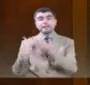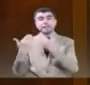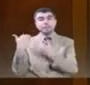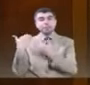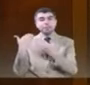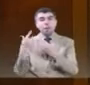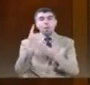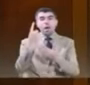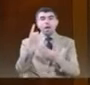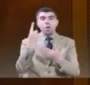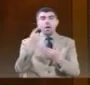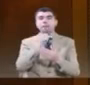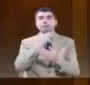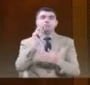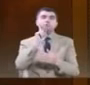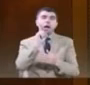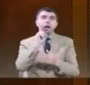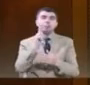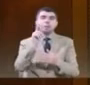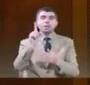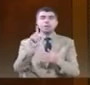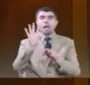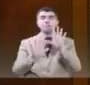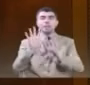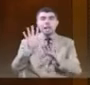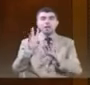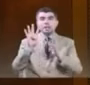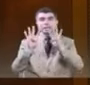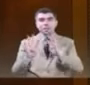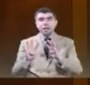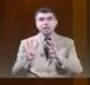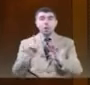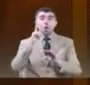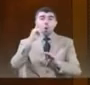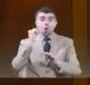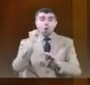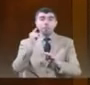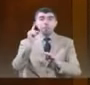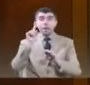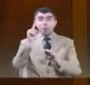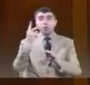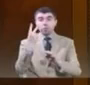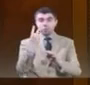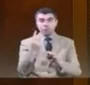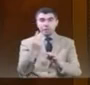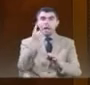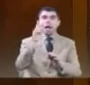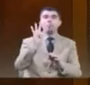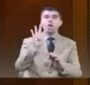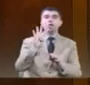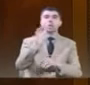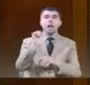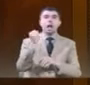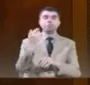عام بالنسبة للنساء غيولي 18، وبالنسبة للرجال كان 21 غيولي 24، كيولي يمكن لهم يطلبوه.